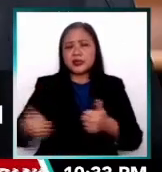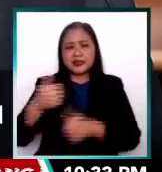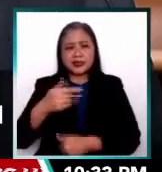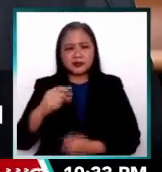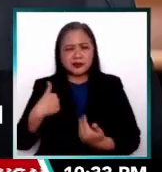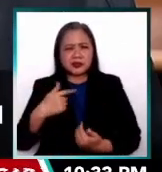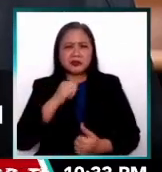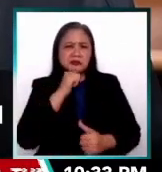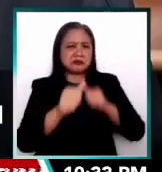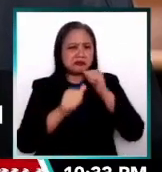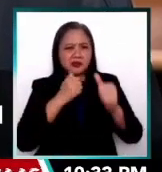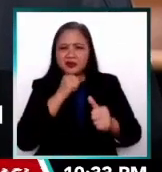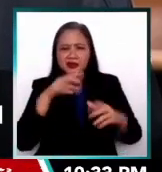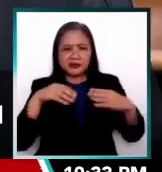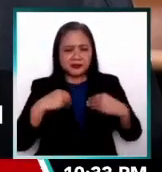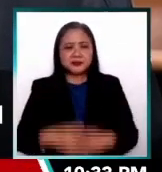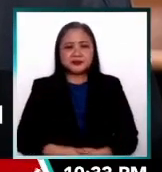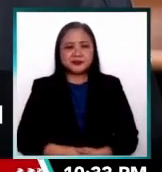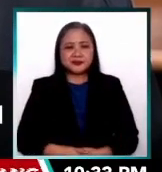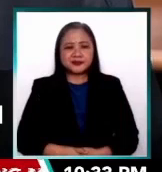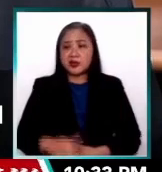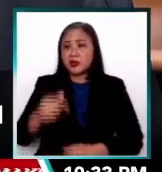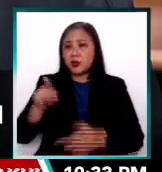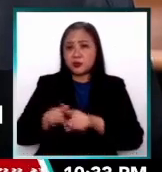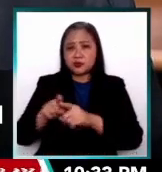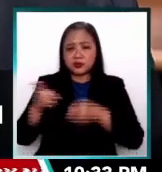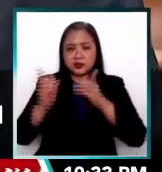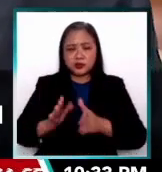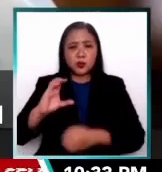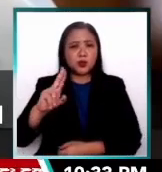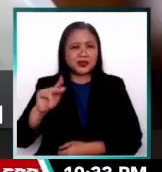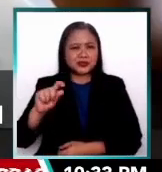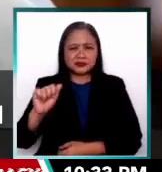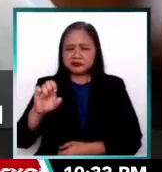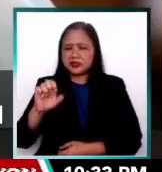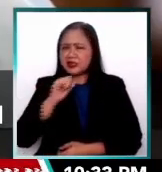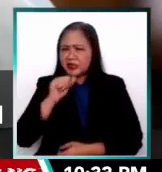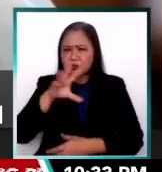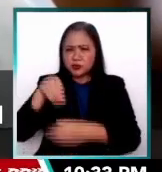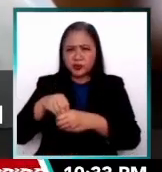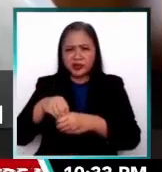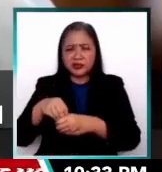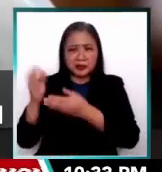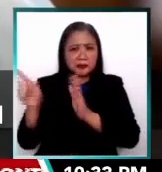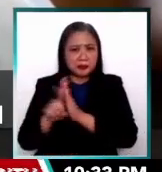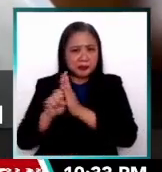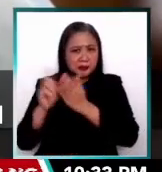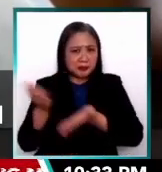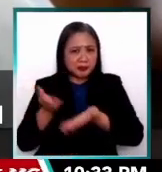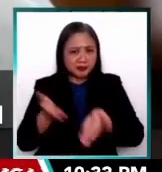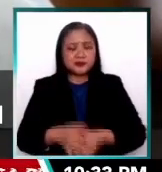akusasyon. Itinanggi rin ni Bureau of Plant Industry Director George Colaste na sangkot siya sa smuggling. Dating kwenestyon sa pagdinig ng Senado